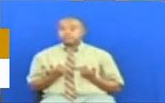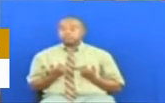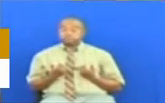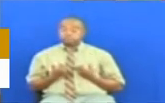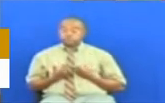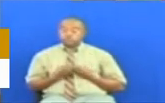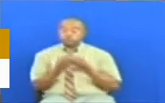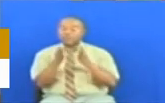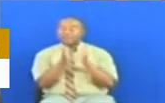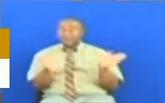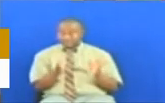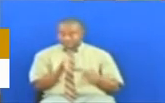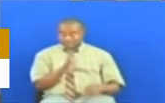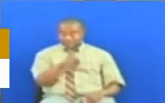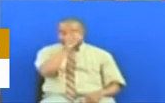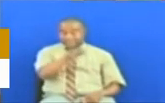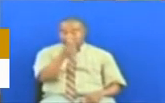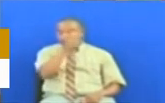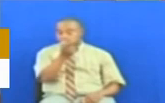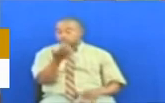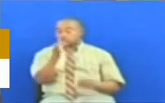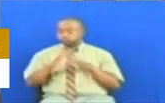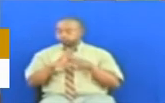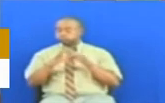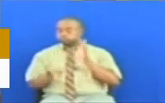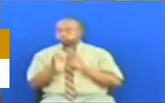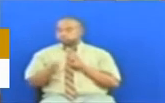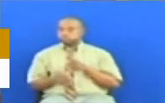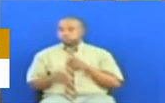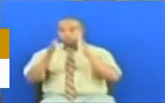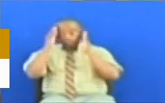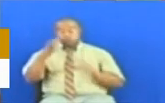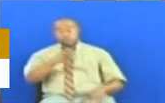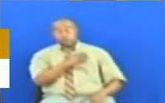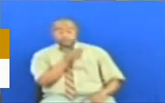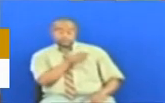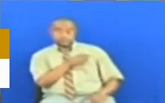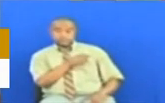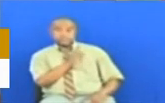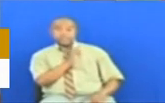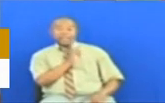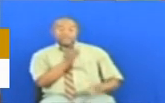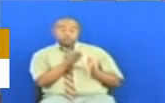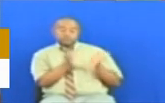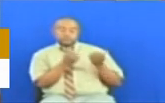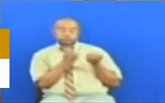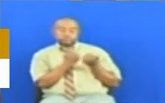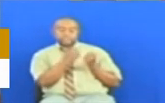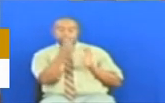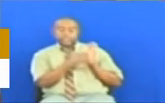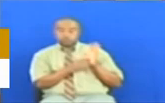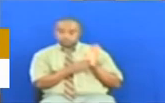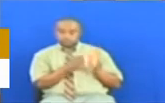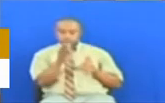nafasi ya wazawa kuweza kushiriki ipasavyo. Na Mheshimiwa Waziri atakuwa na nafasi ya kutengeneza kanuni ya mambo